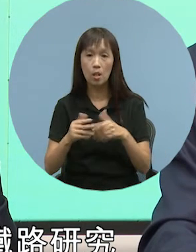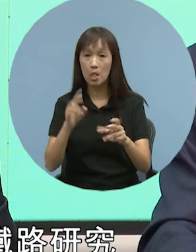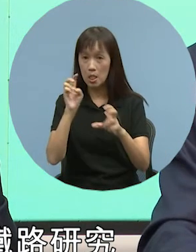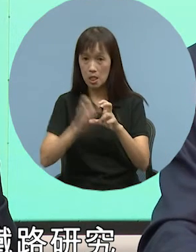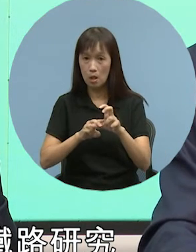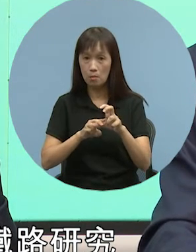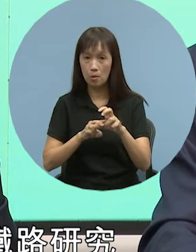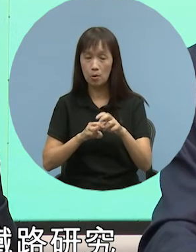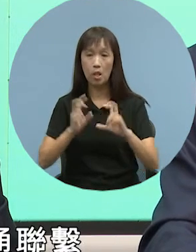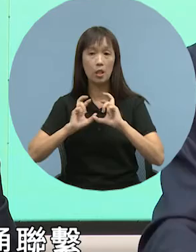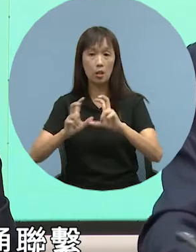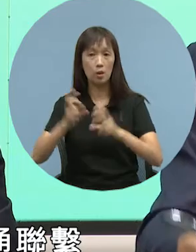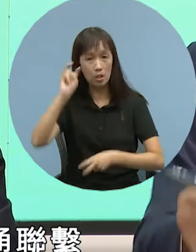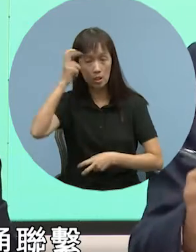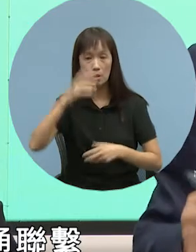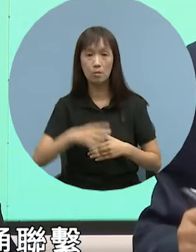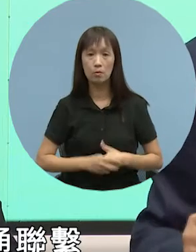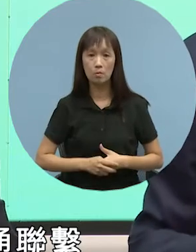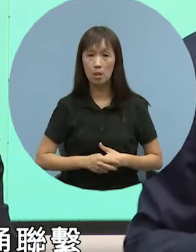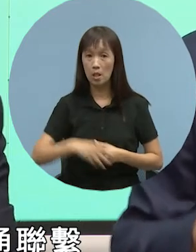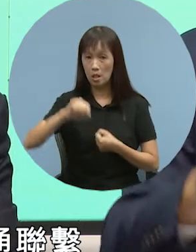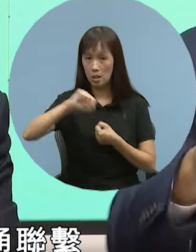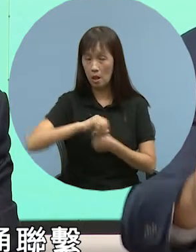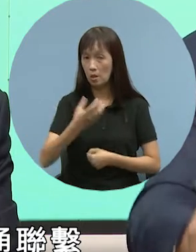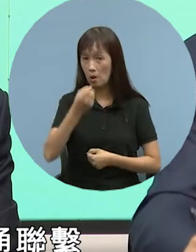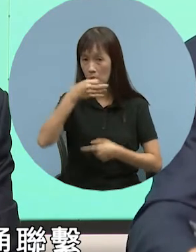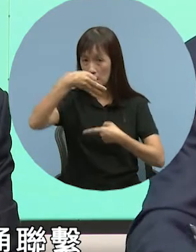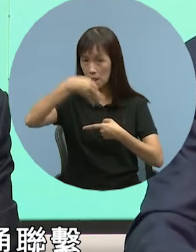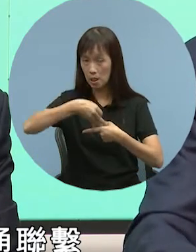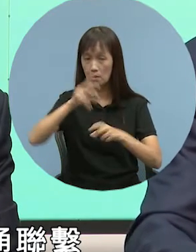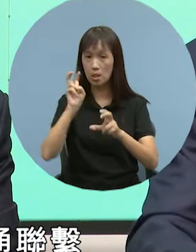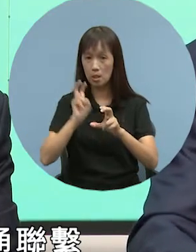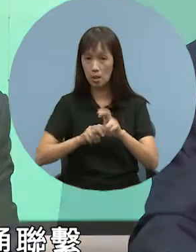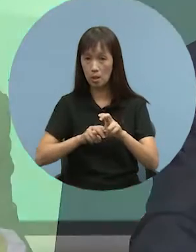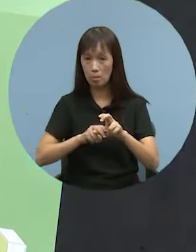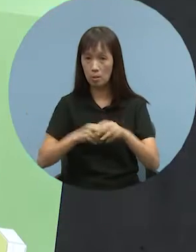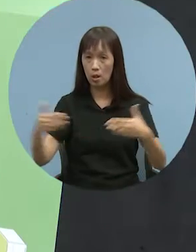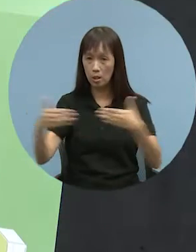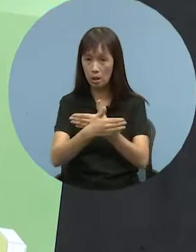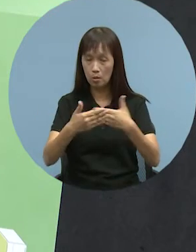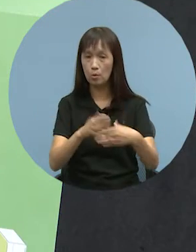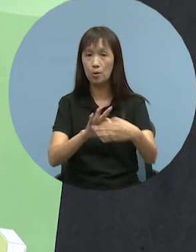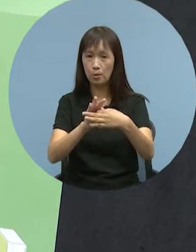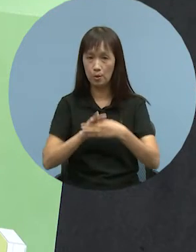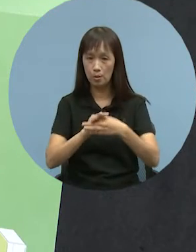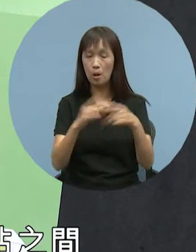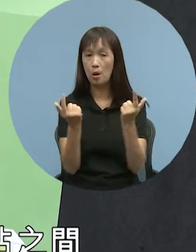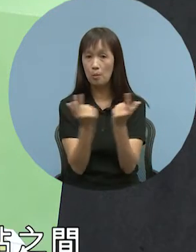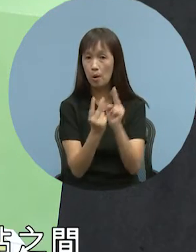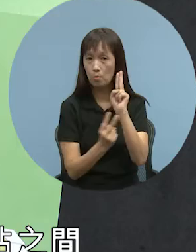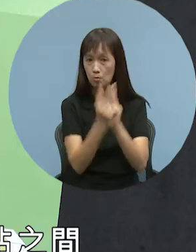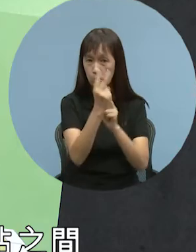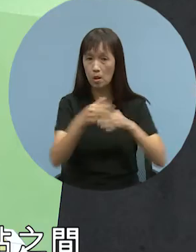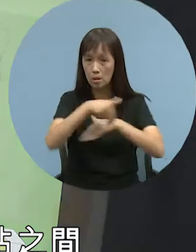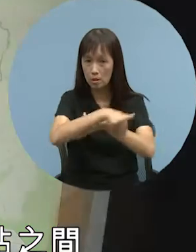究，以加强香港和深圳西部的交通联系。 北部都会区发展策略亦都